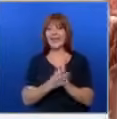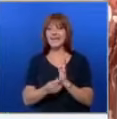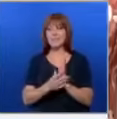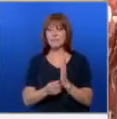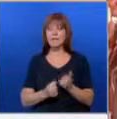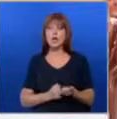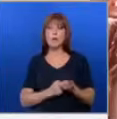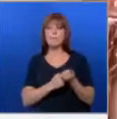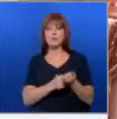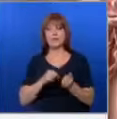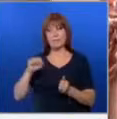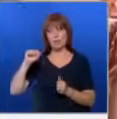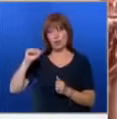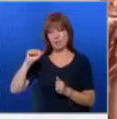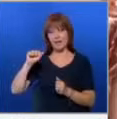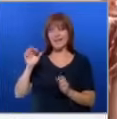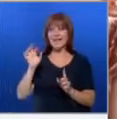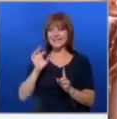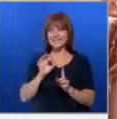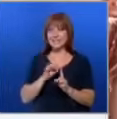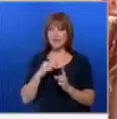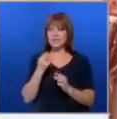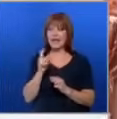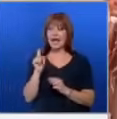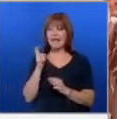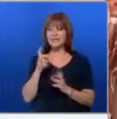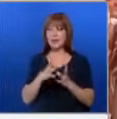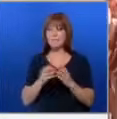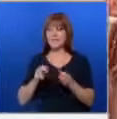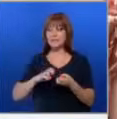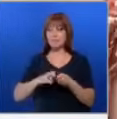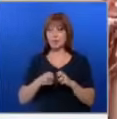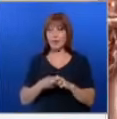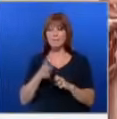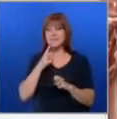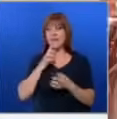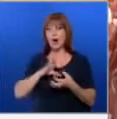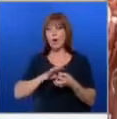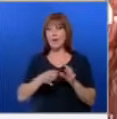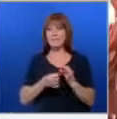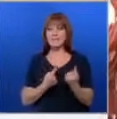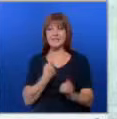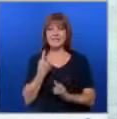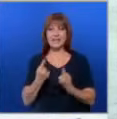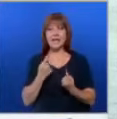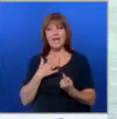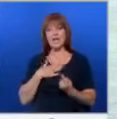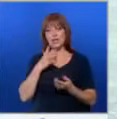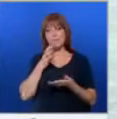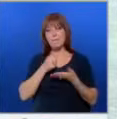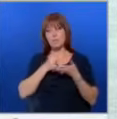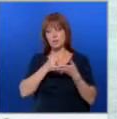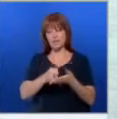от политическите партии. С цел да се гарантира безпроблемното провеждане на Олимпийските игри и да има бюджет на есен.